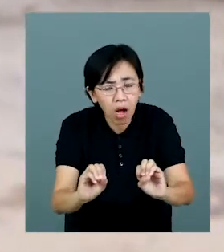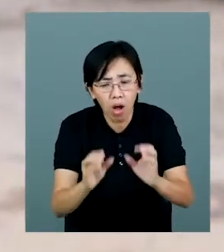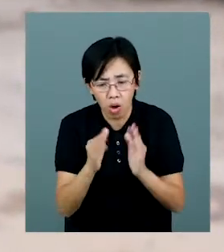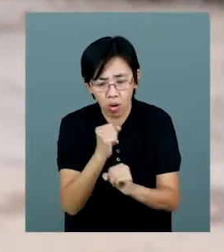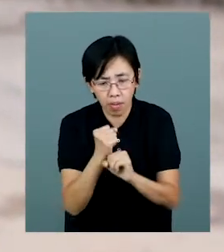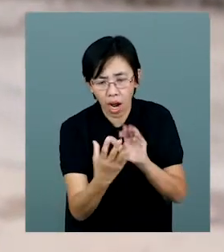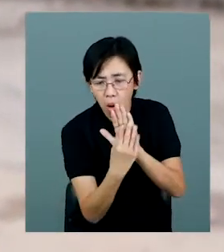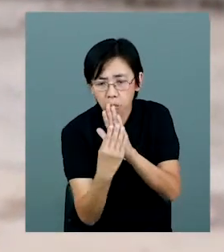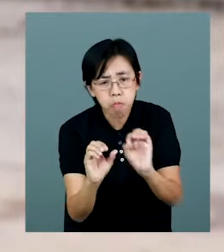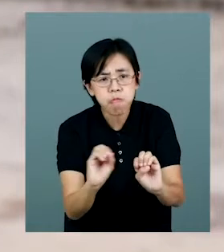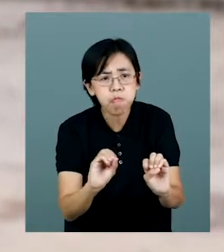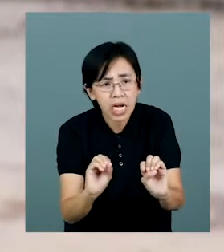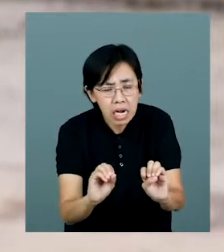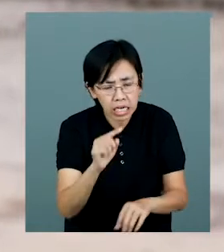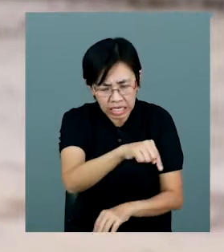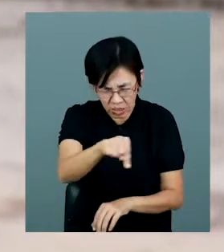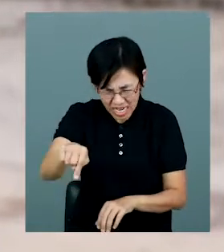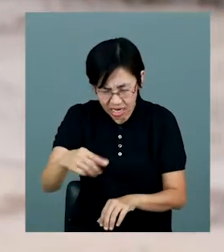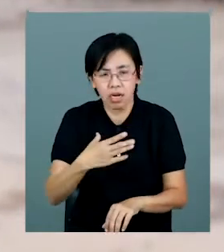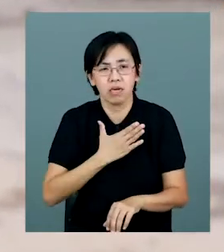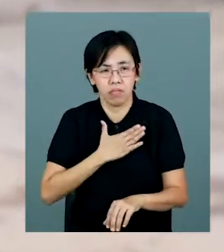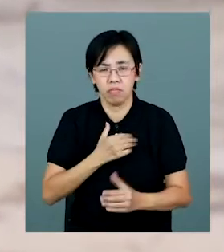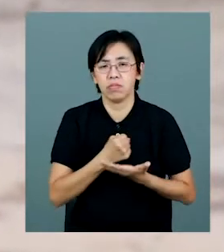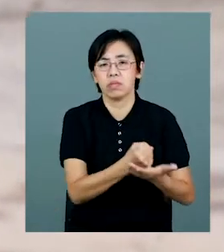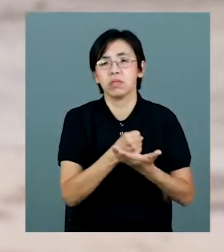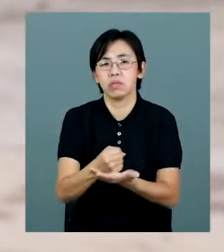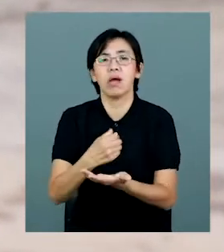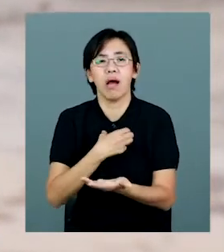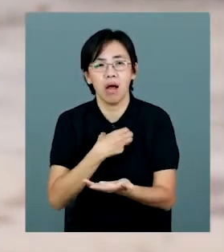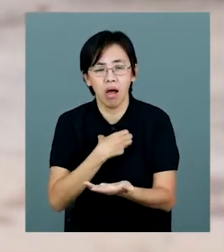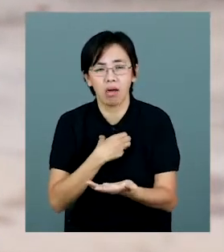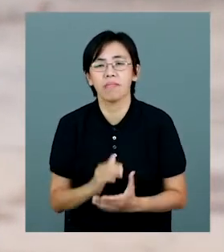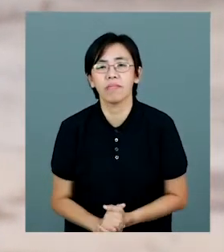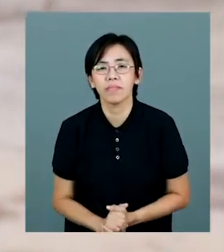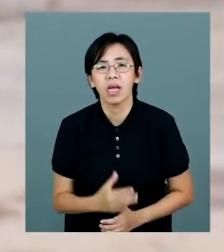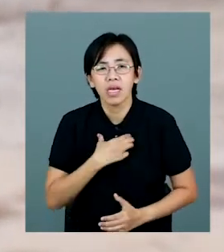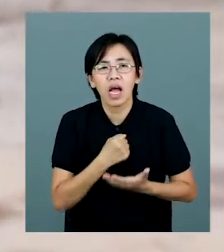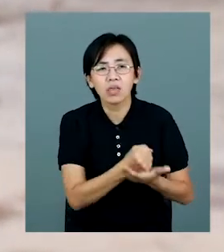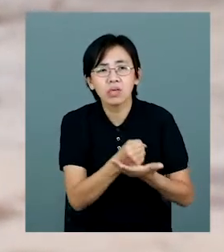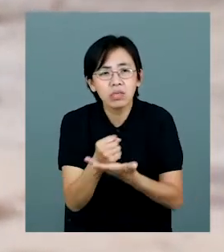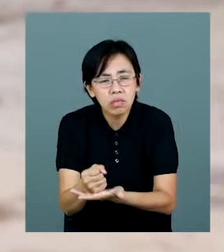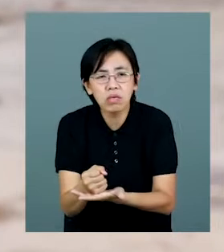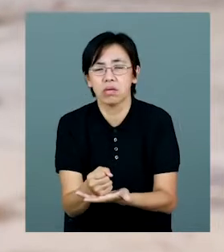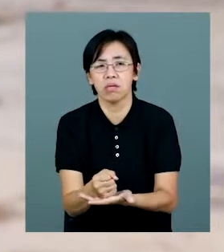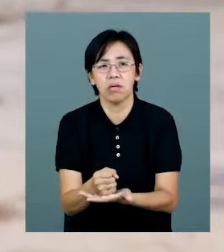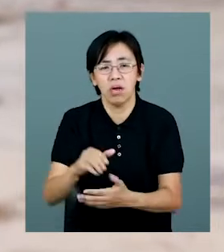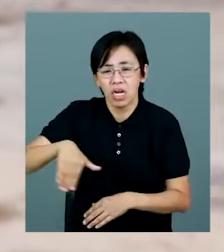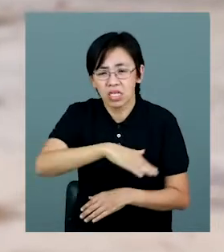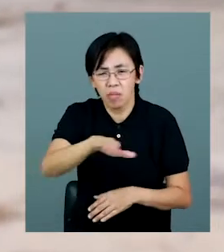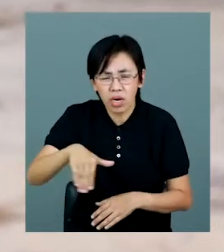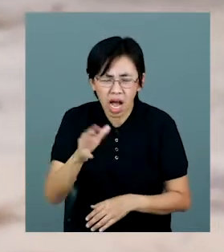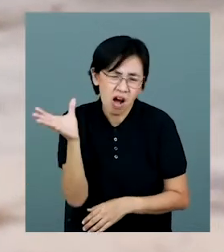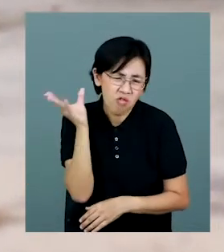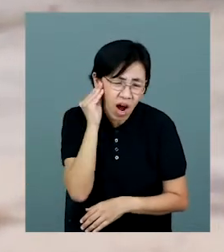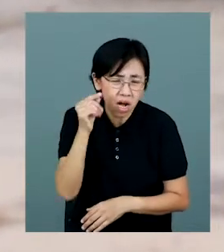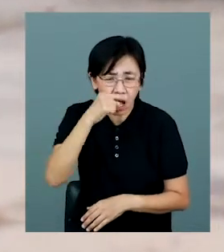อบรมหรือแบบไม่ได้รับผ่านอบรมจากเจ้าหน้าที่ครับแล้วก็ผมก็อยากช่วยเหลือคนที่แบบสามารถไม่ส